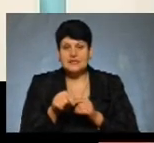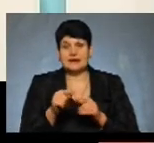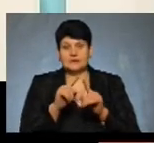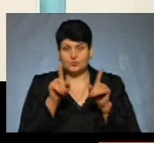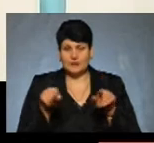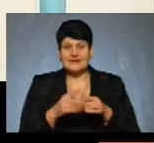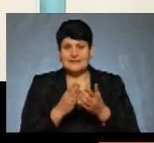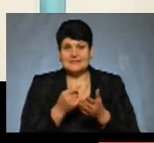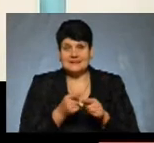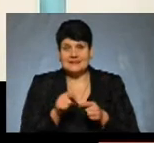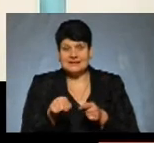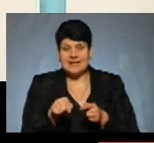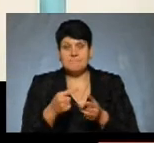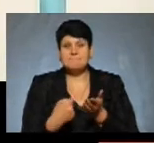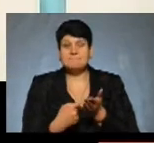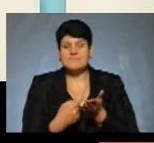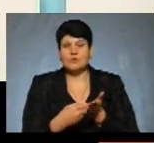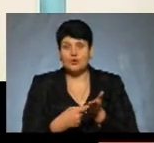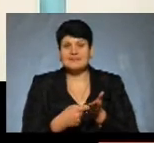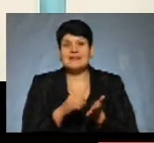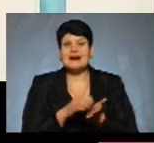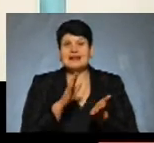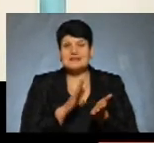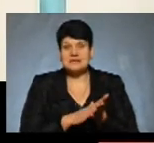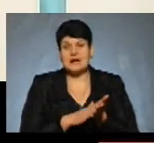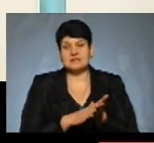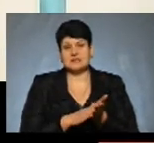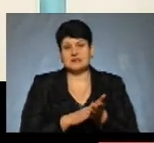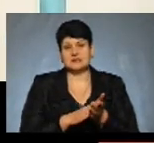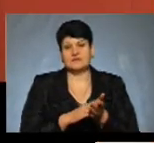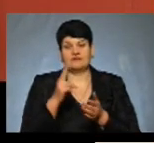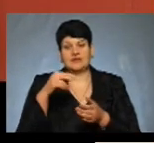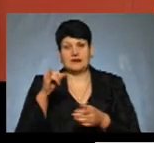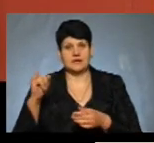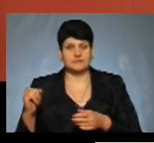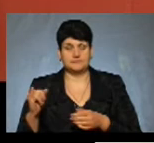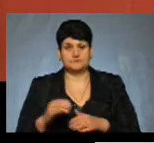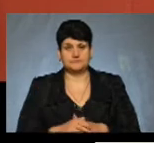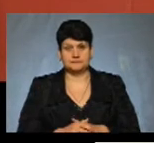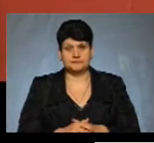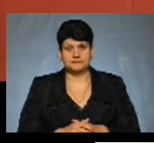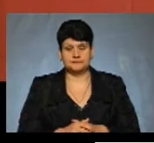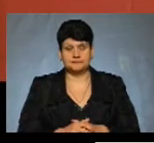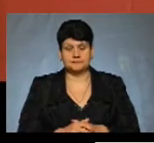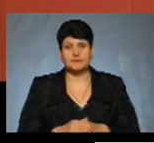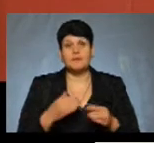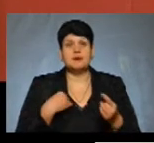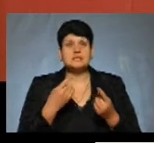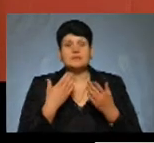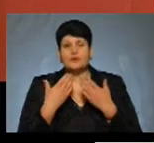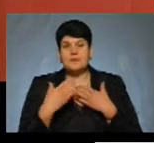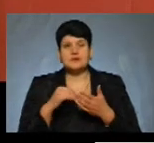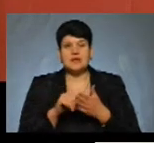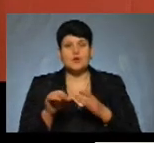є підстава, ця декларація є підставою для реєстрації в державних органах реєстрації. Ми поспілкувалися з представниками